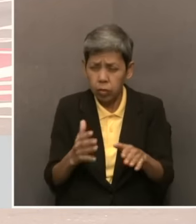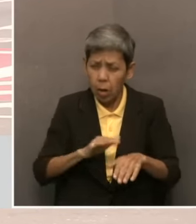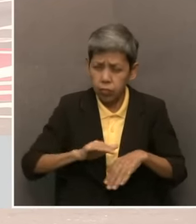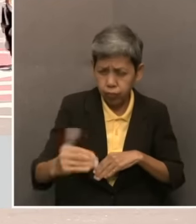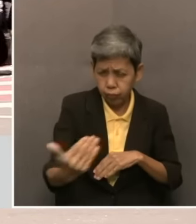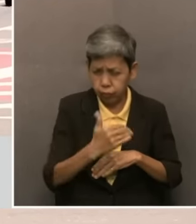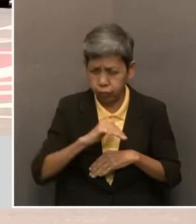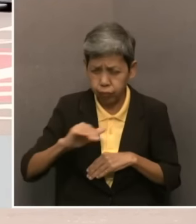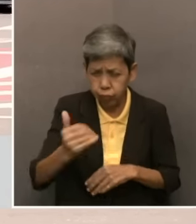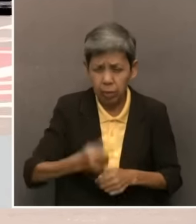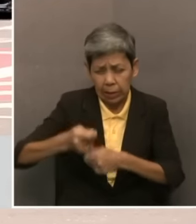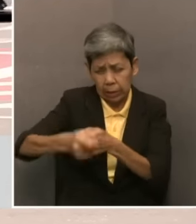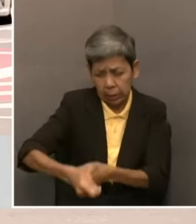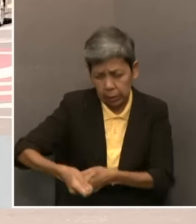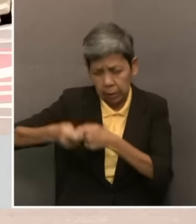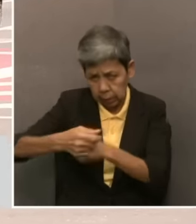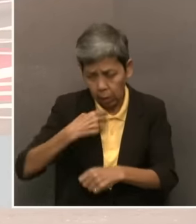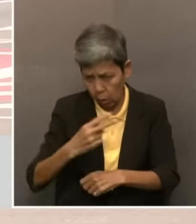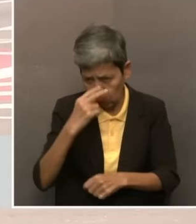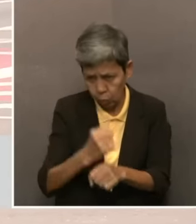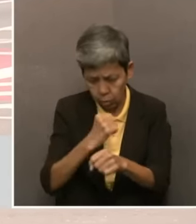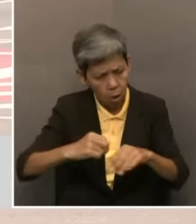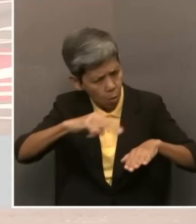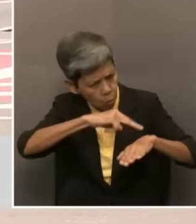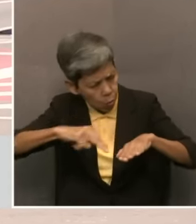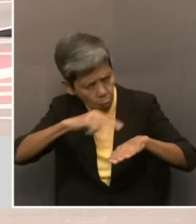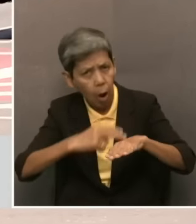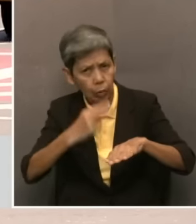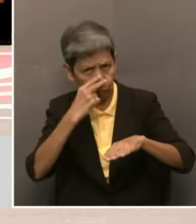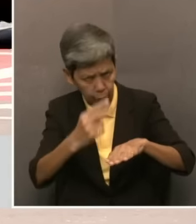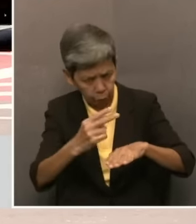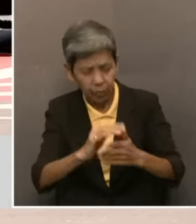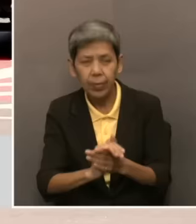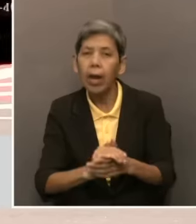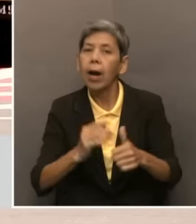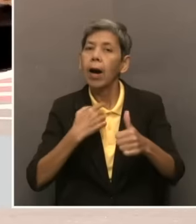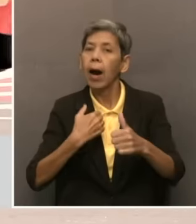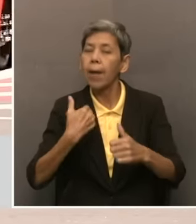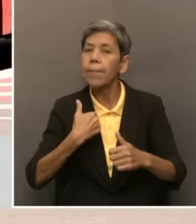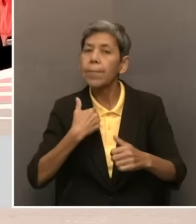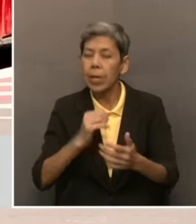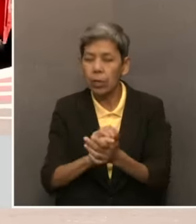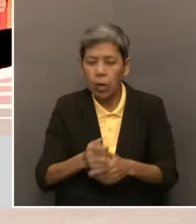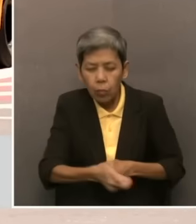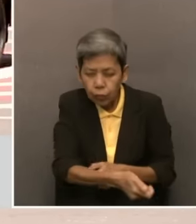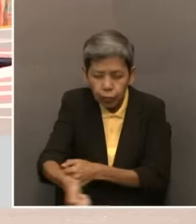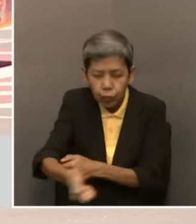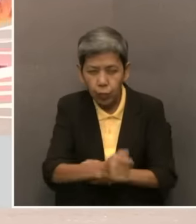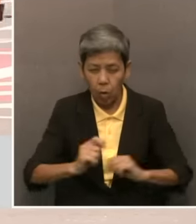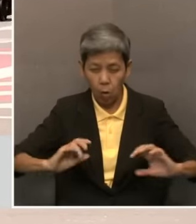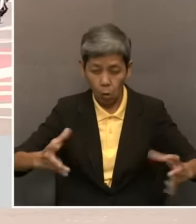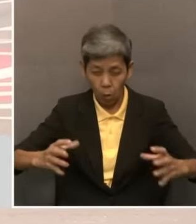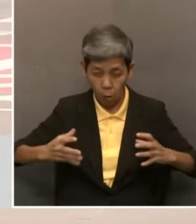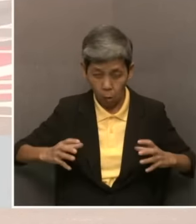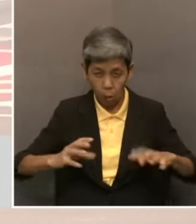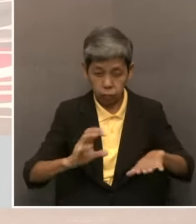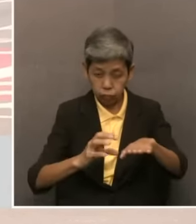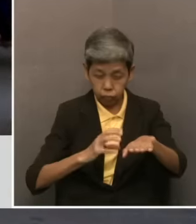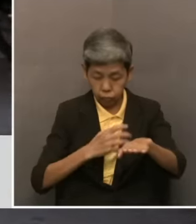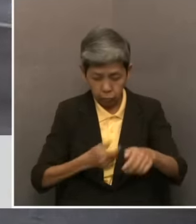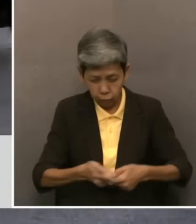กไซต์งานก่อสร้างนะคะก็ต้องมีการผ่านการตรวจสภาพมีจุดสำหรับล้างฝุ่นค่ะจากล้อรถก่อนที่จะเข้าออกด้ว